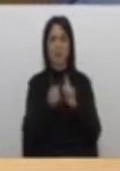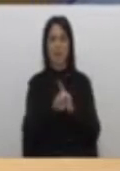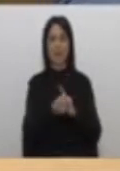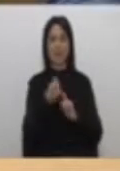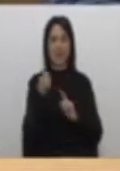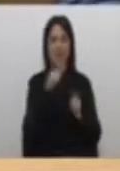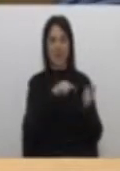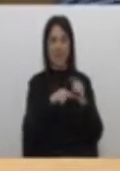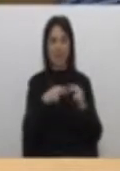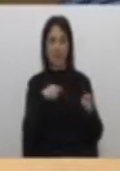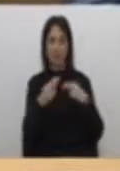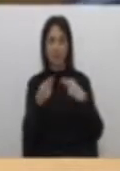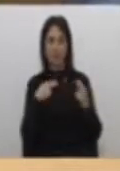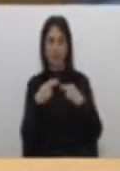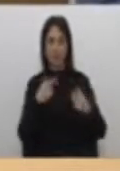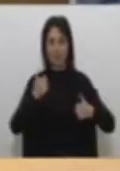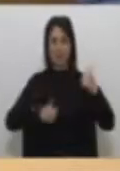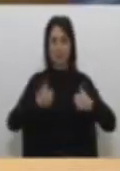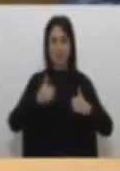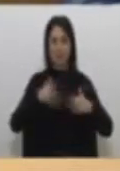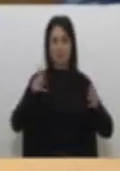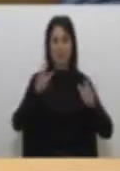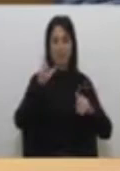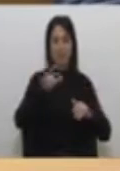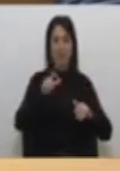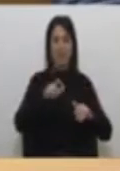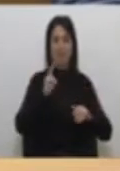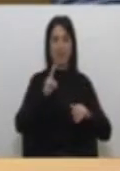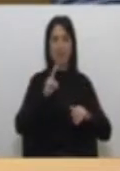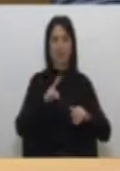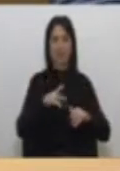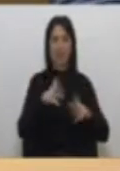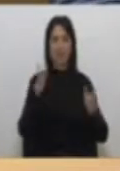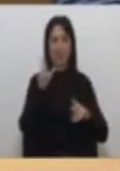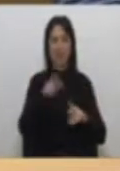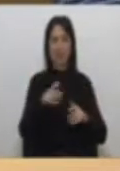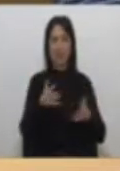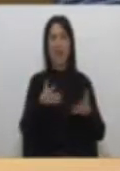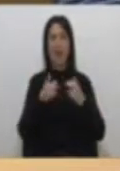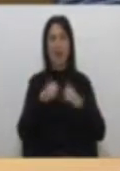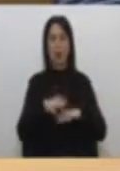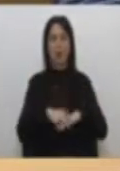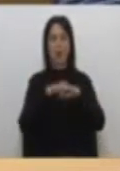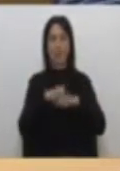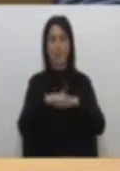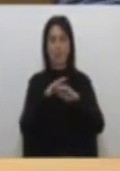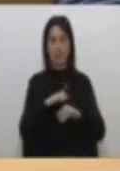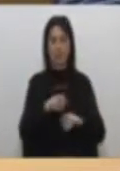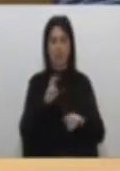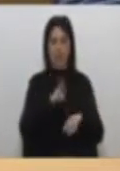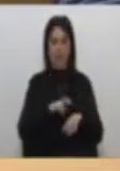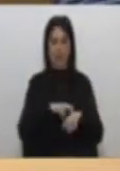ერთმანეთის ჯინაზე ერთმანეთს ვეჯიბრებით, ვინ უფრო მეტი ადამიანი მეტ ადამიანს გამოიყვანს აქციაზე.